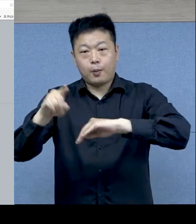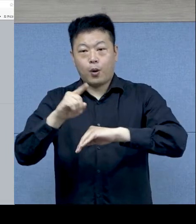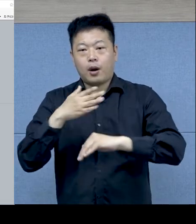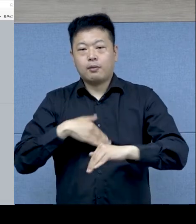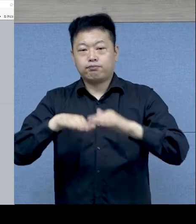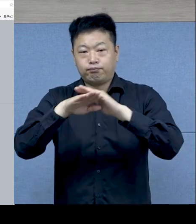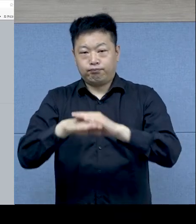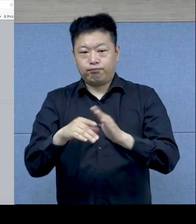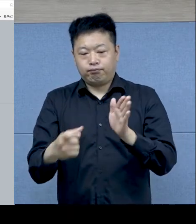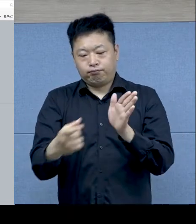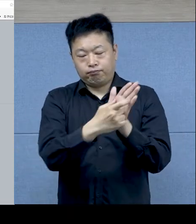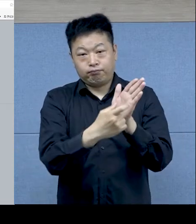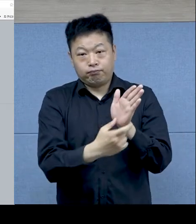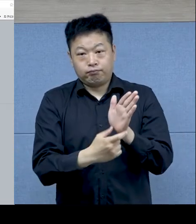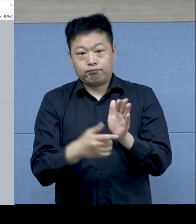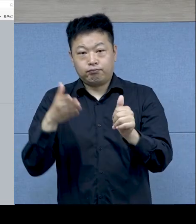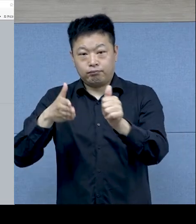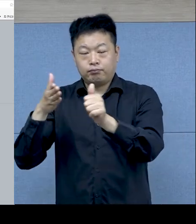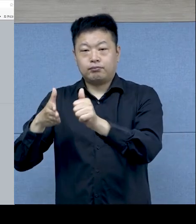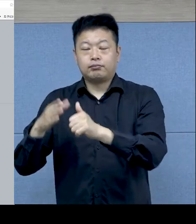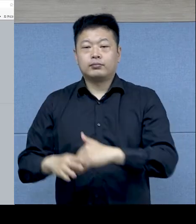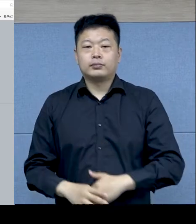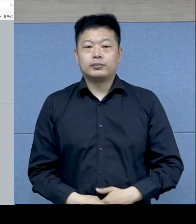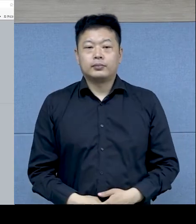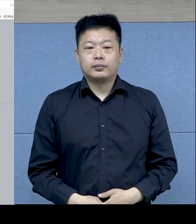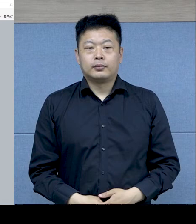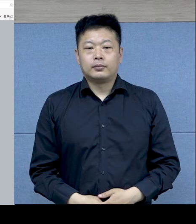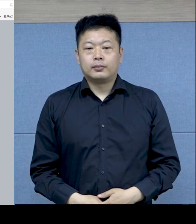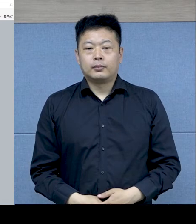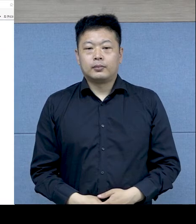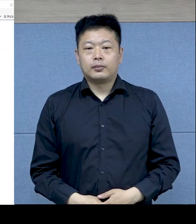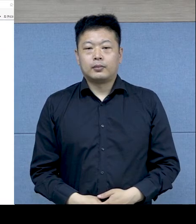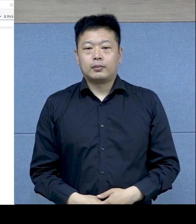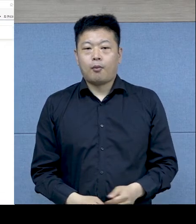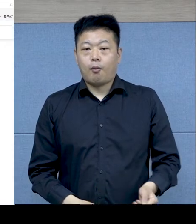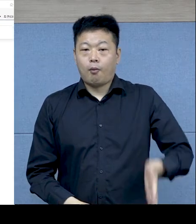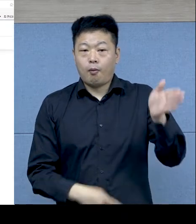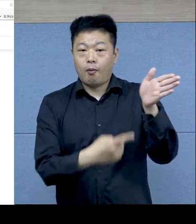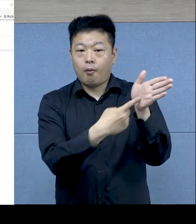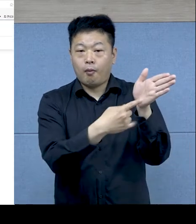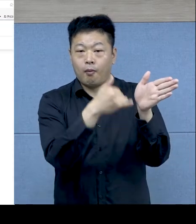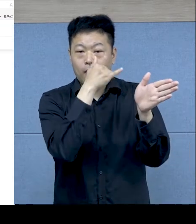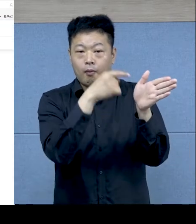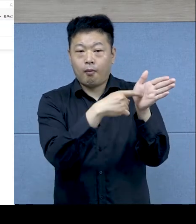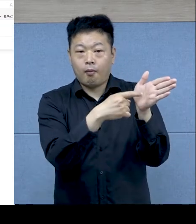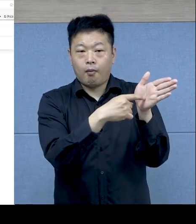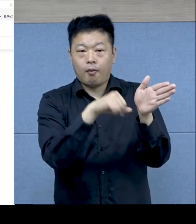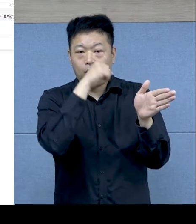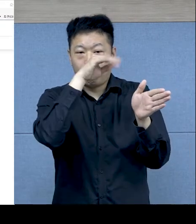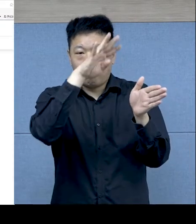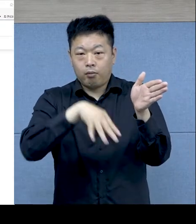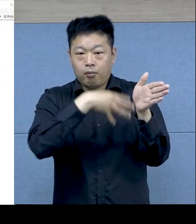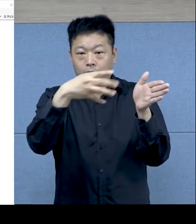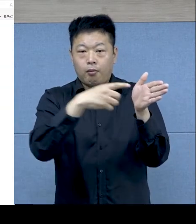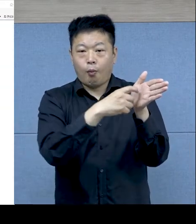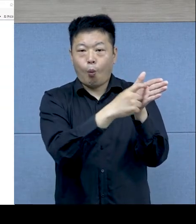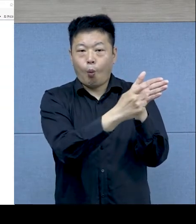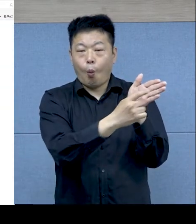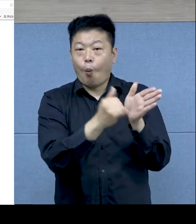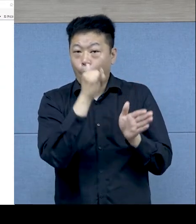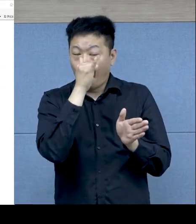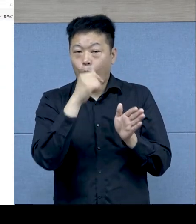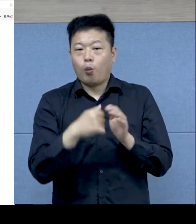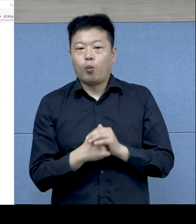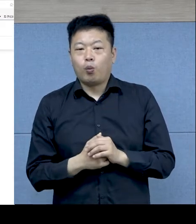꼭 참고하시면서 넣어주셔야 됩니다. 네, 화면이 떴는데요. 사업 예산 등록하면은 이제 이렇게